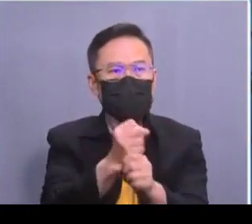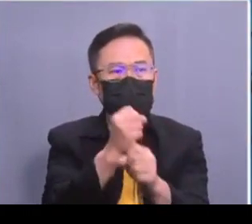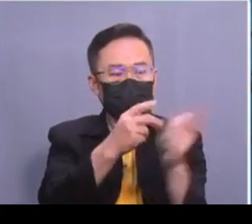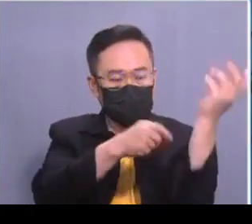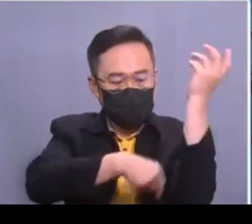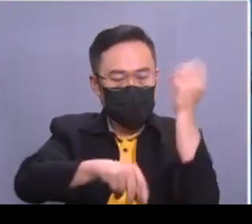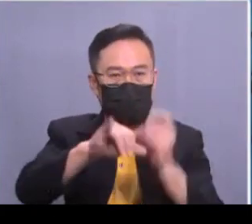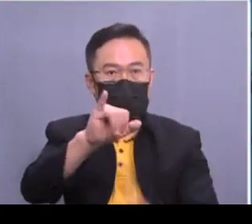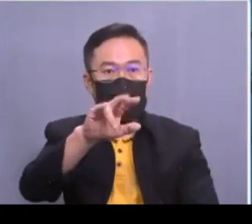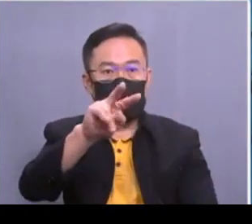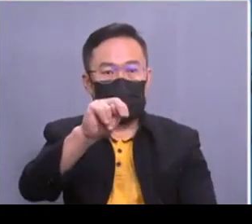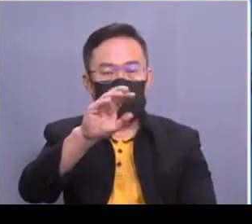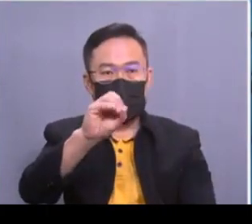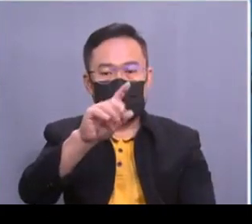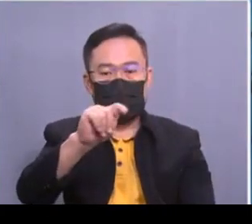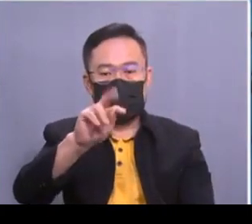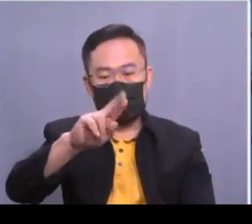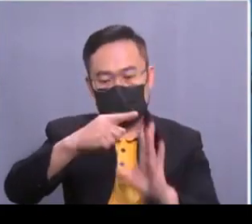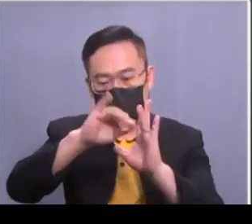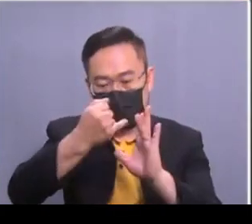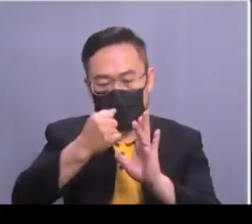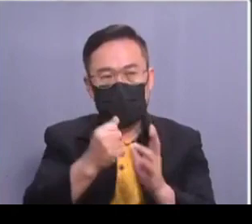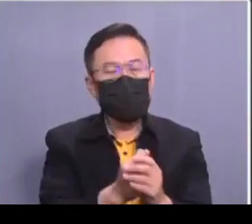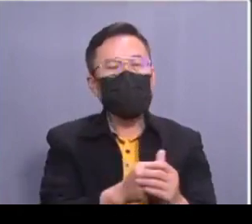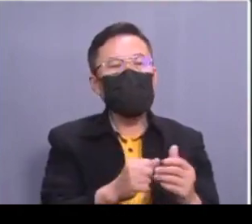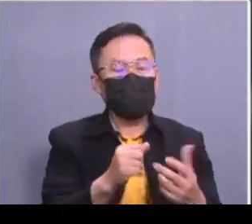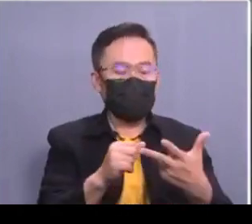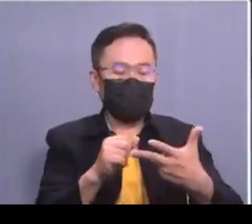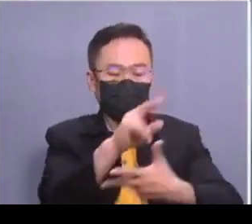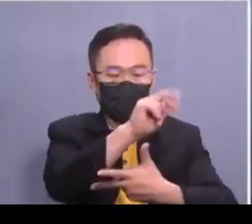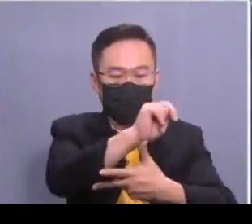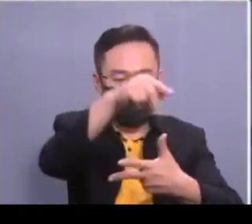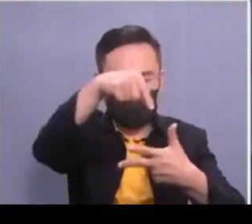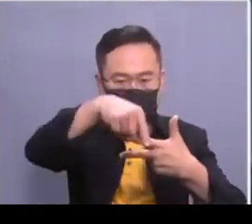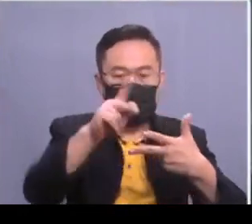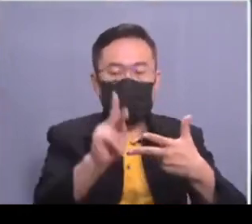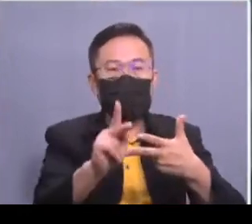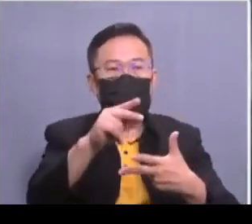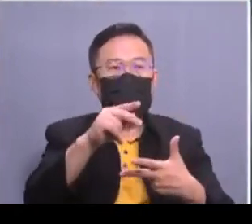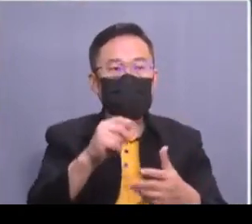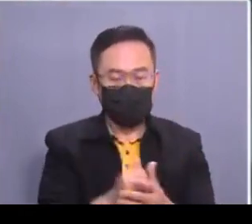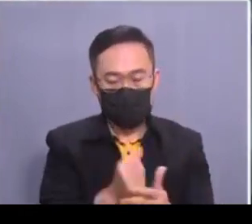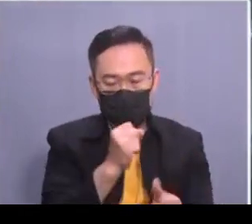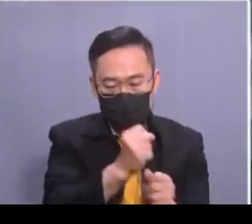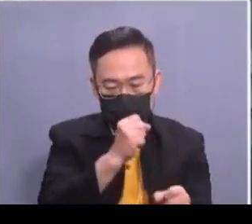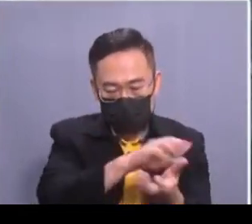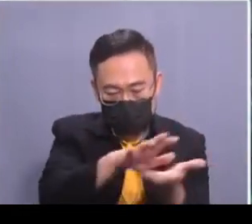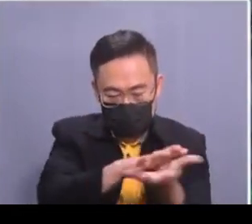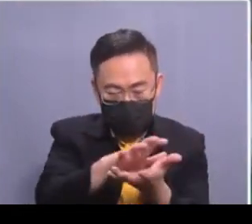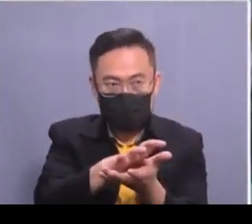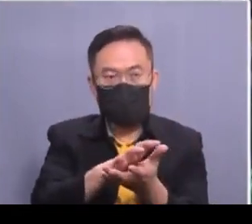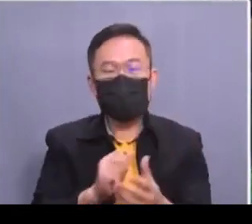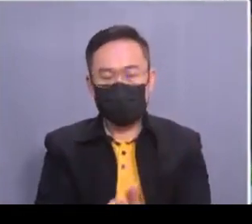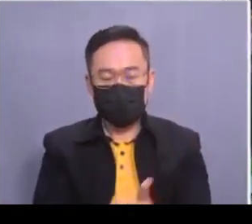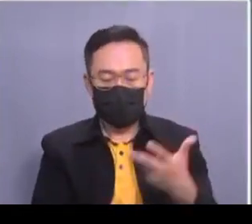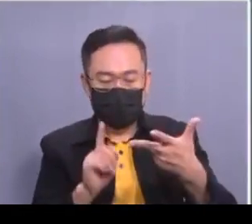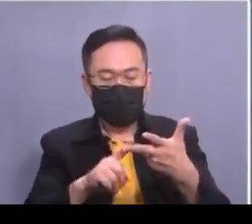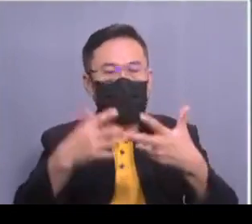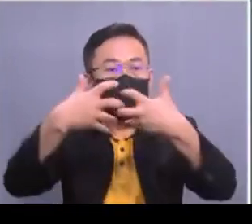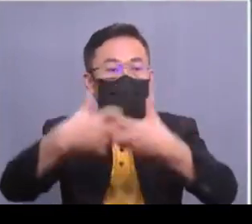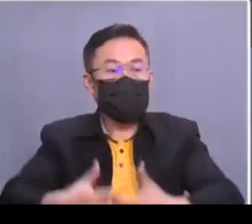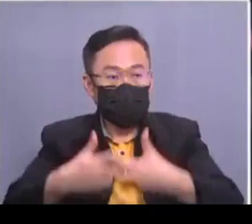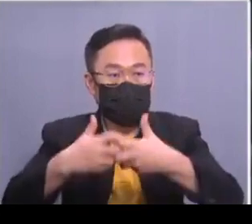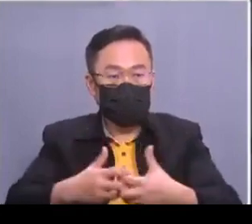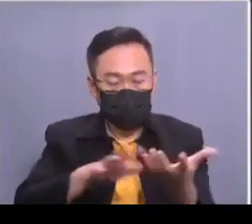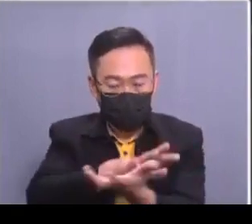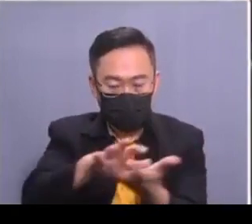จนแม่ปุ๋ยฟอสฟอรัสแม่ปุ๋ยโพแทสเซียมอันที่สามก็คือในเรื่องของการมอบเครื่องผสมปุ๋ยครับเป็นเครื่องเล็กๆเหม